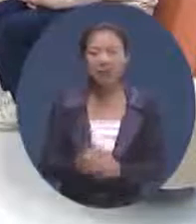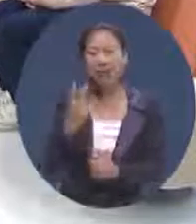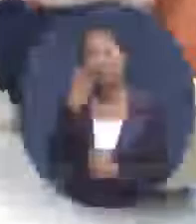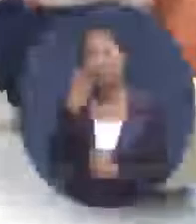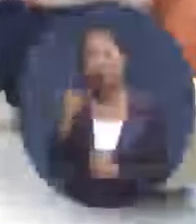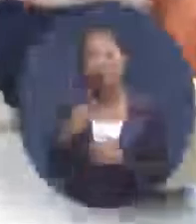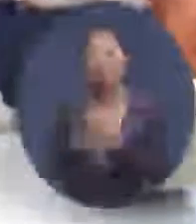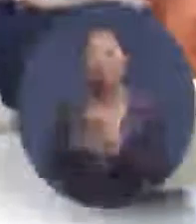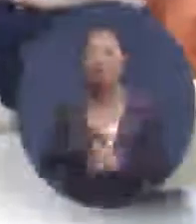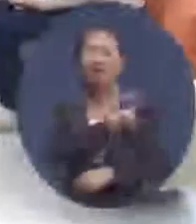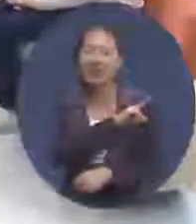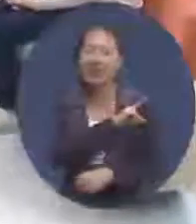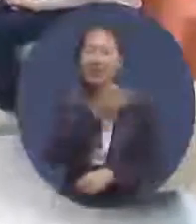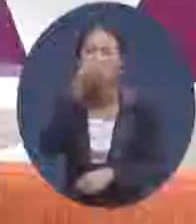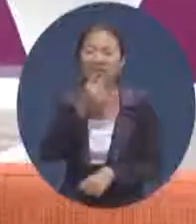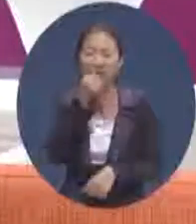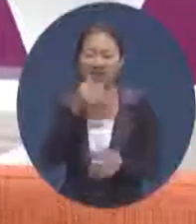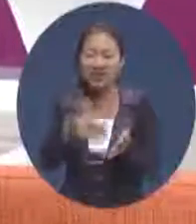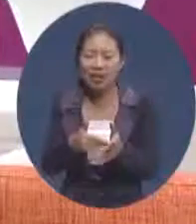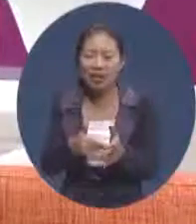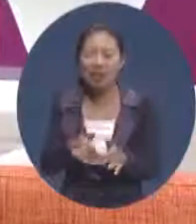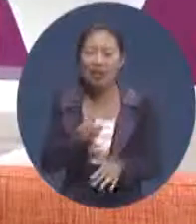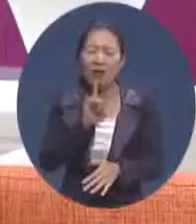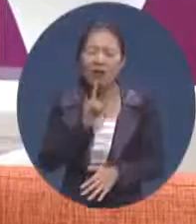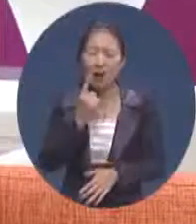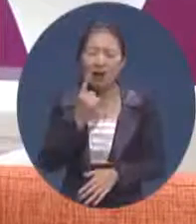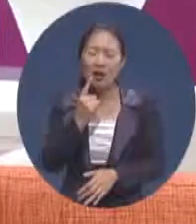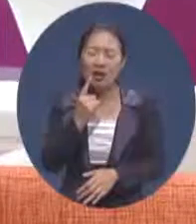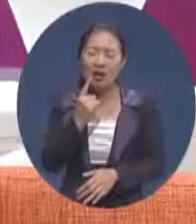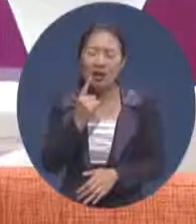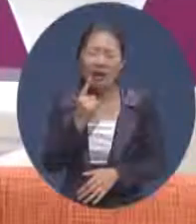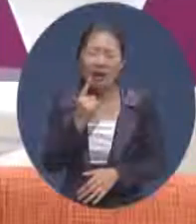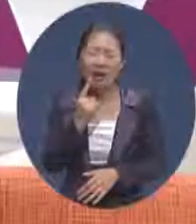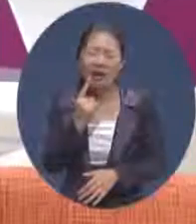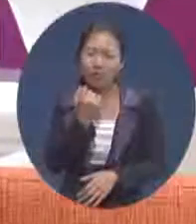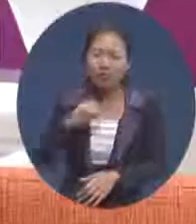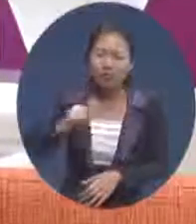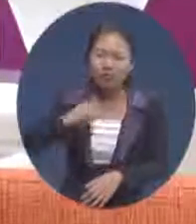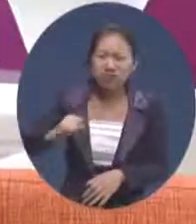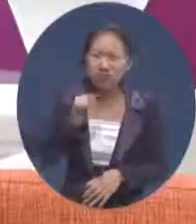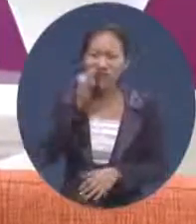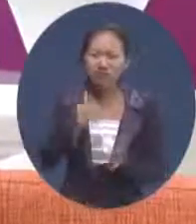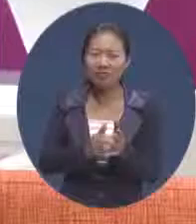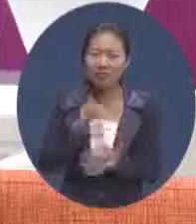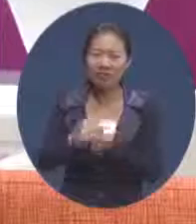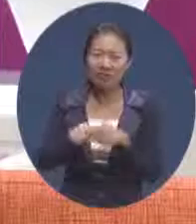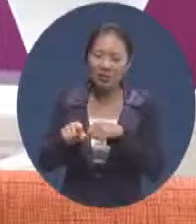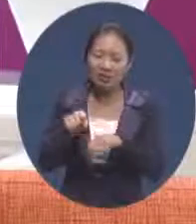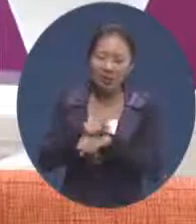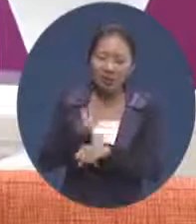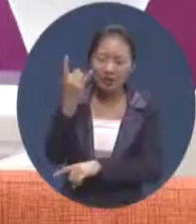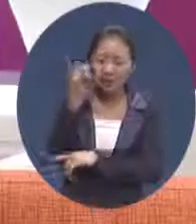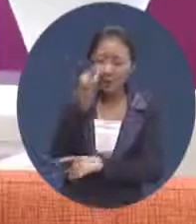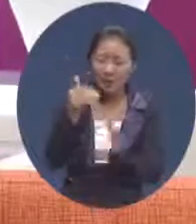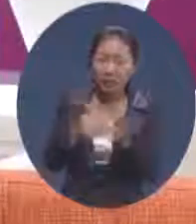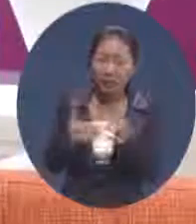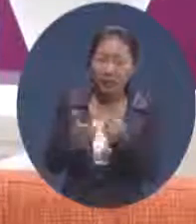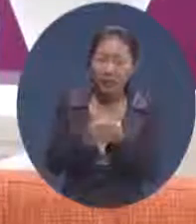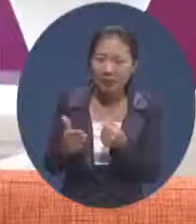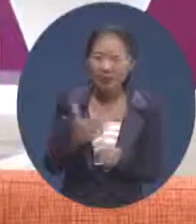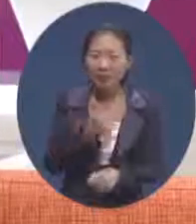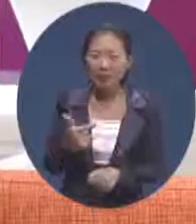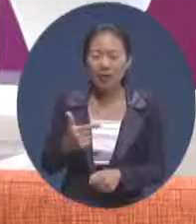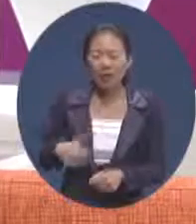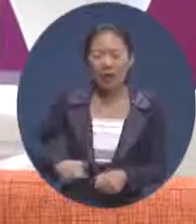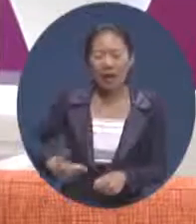어리면 이제 키우기 제일 힘들 때예요. 흔히 말해서 말 부지하게 안 듣는 시기고요. 다 자율성의 기초가 되는 거니까 너무